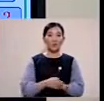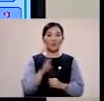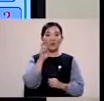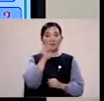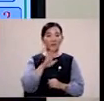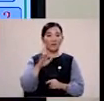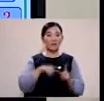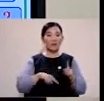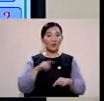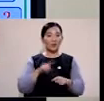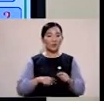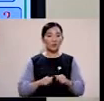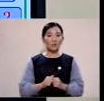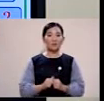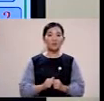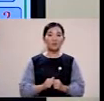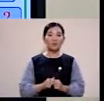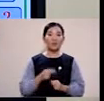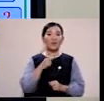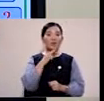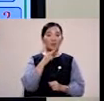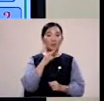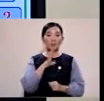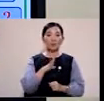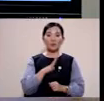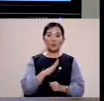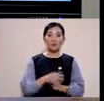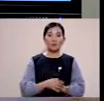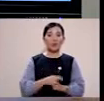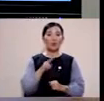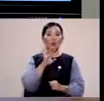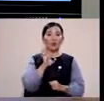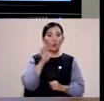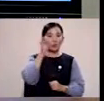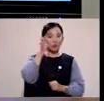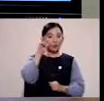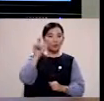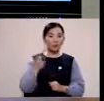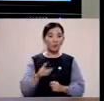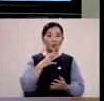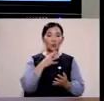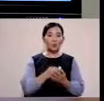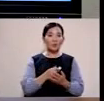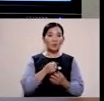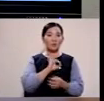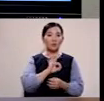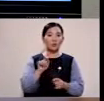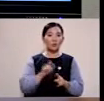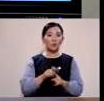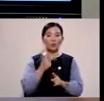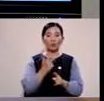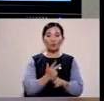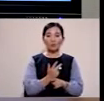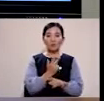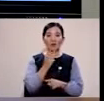Vatanda, на родине. E'tibor bergan bo'lsangiz, donishmand o'z hikmatli so'zlarida 3